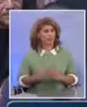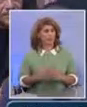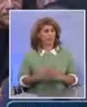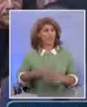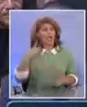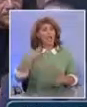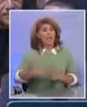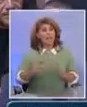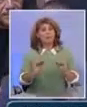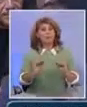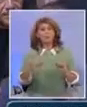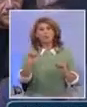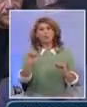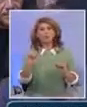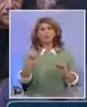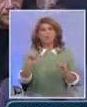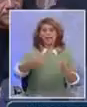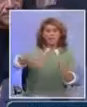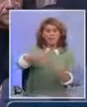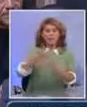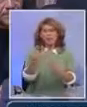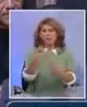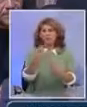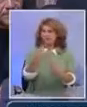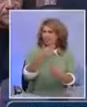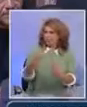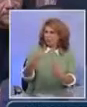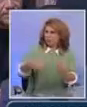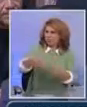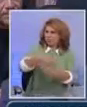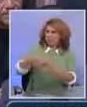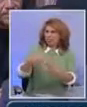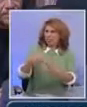Ελληνική παιδεία και όχι διαπολιτισμική. Τι πάει να πει διαπολιτισμική?